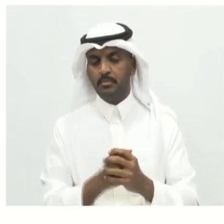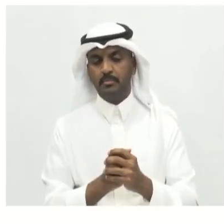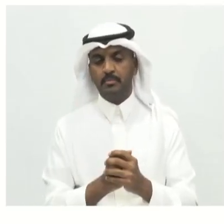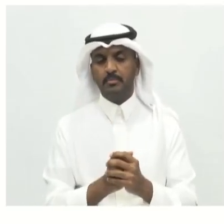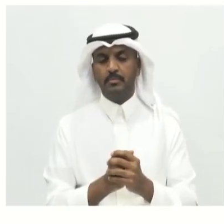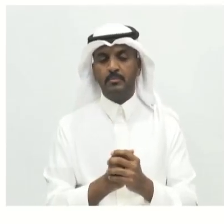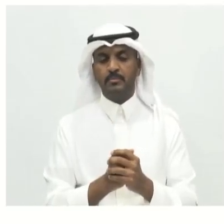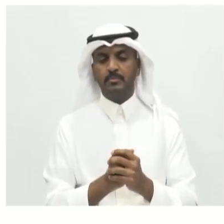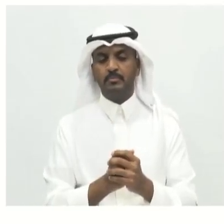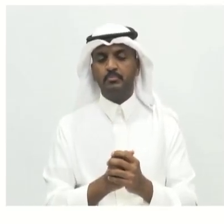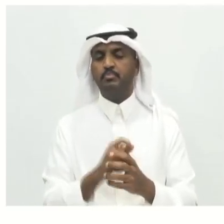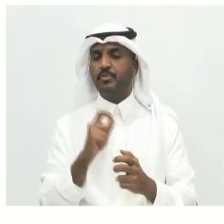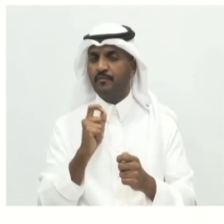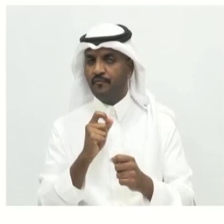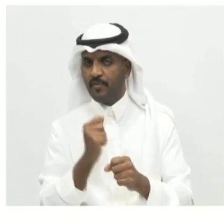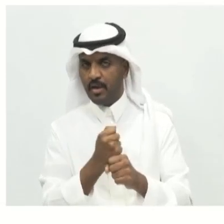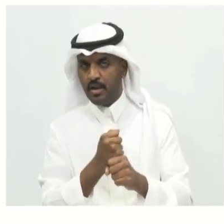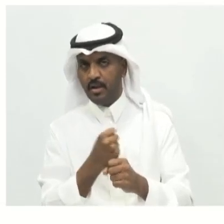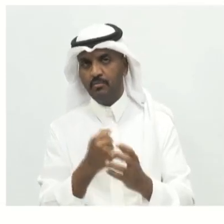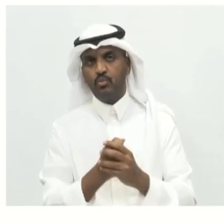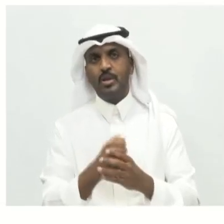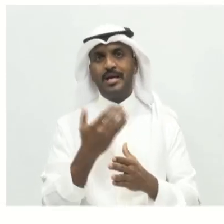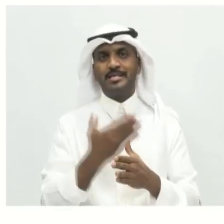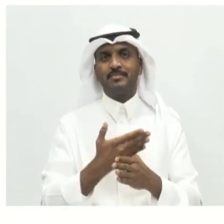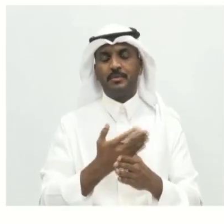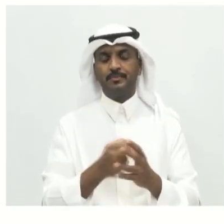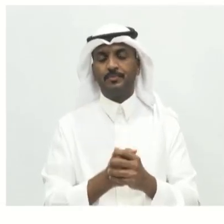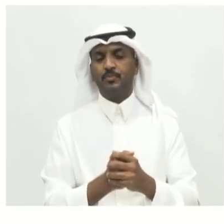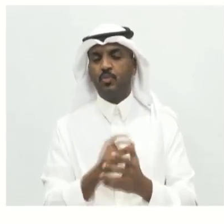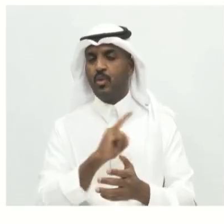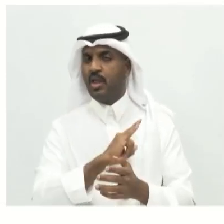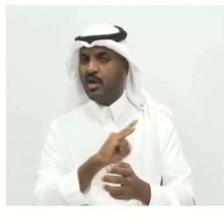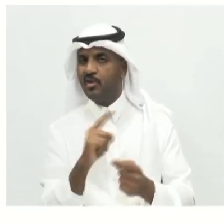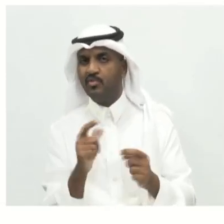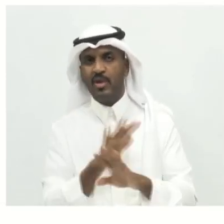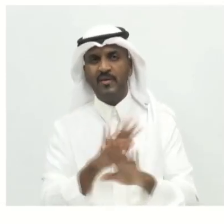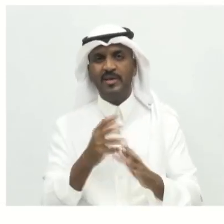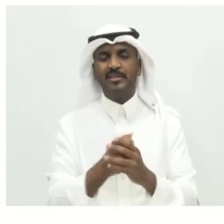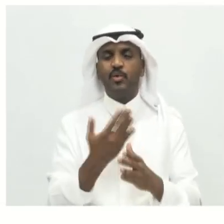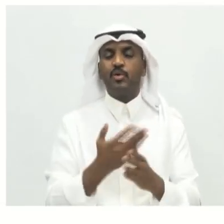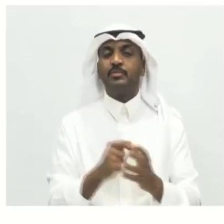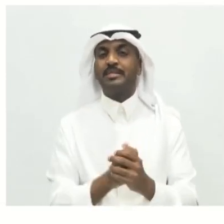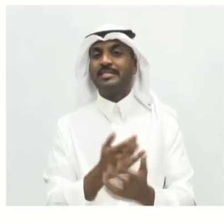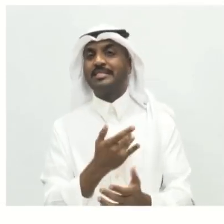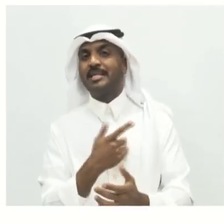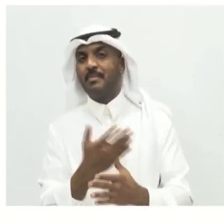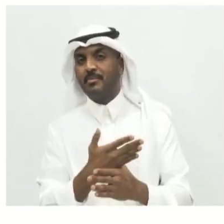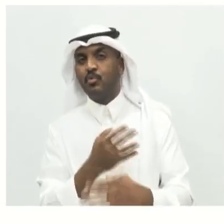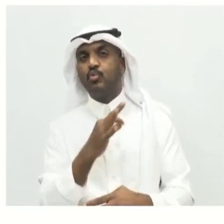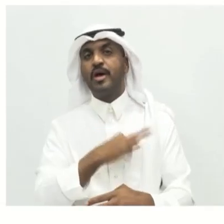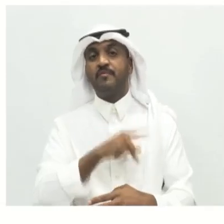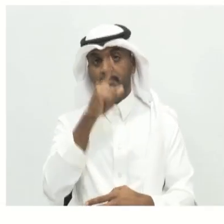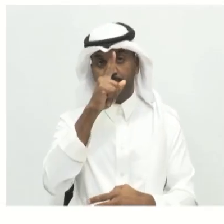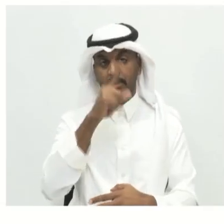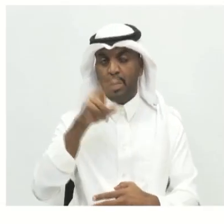ب بفعل الاسباب ولا ينافي التوكل على الله لمن اعتقد ان السبب نافع باذن الله